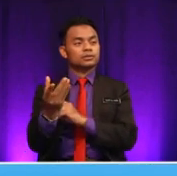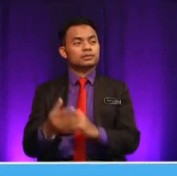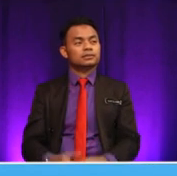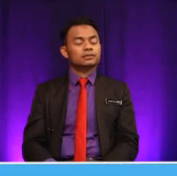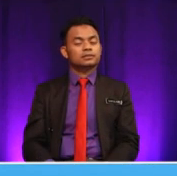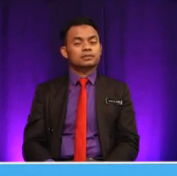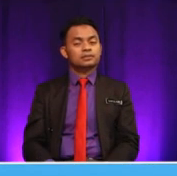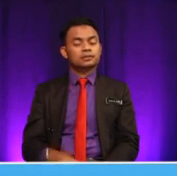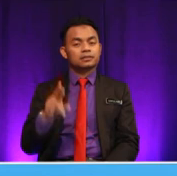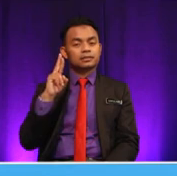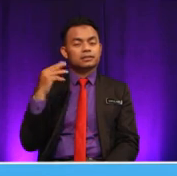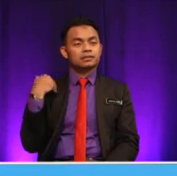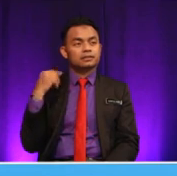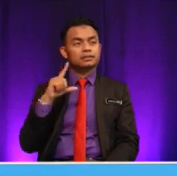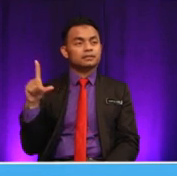adalah